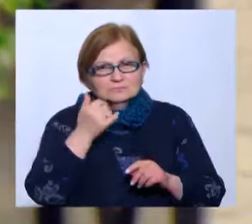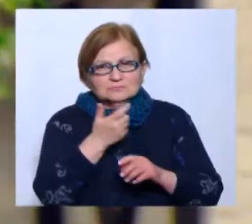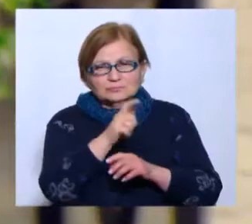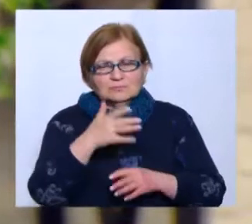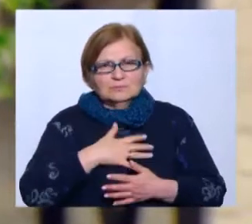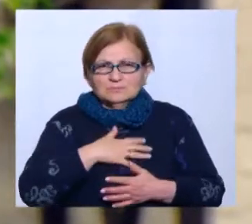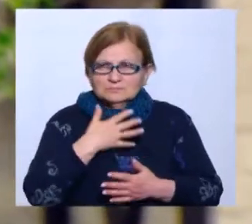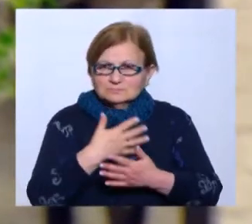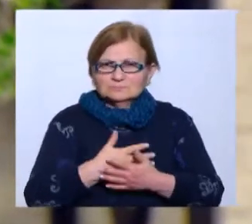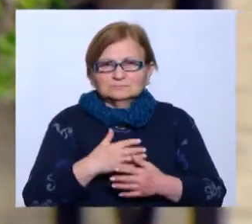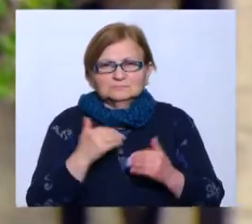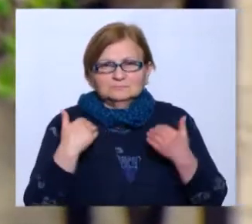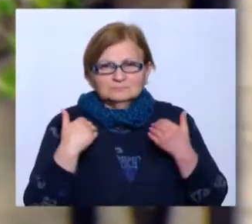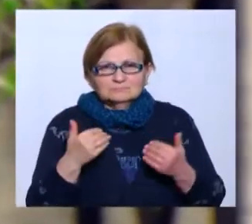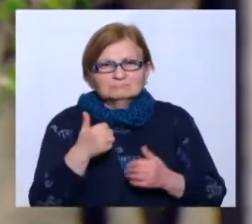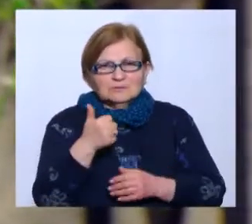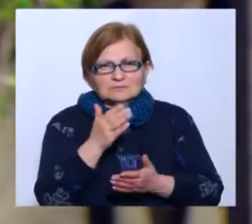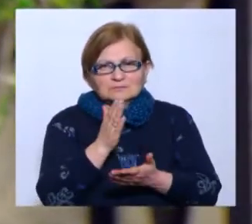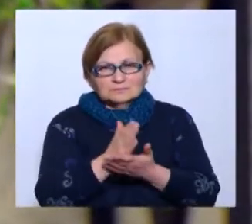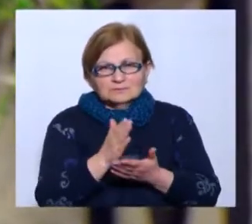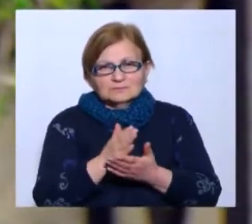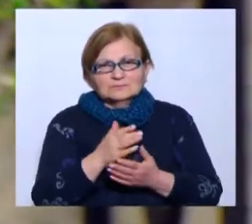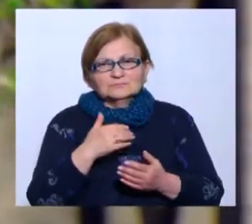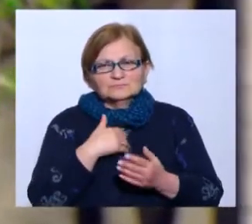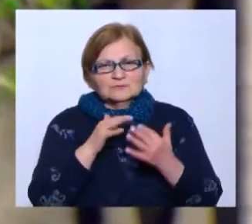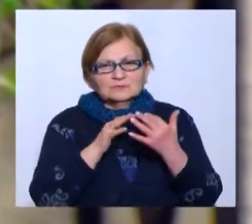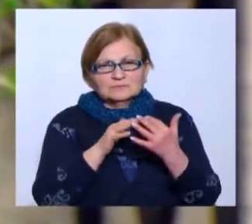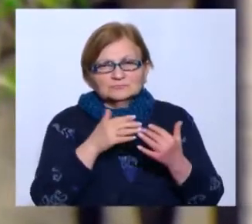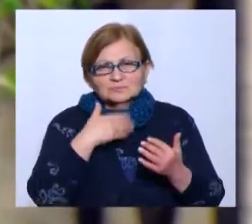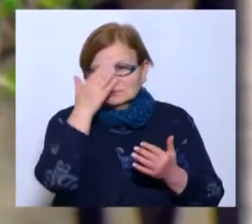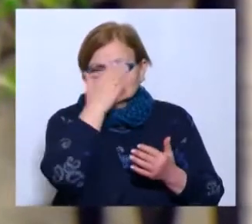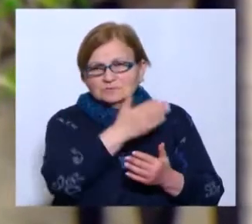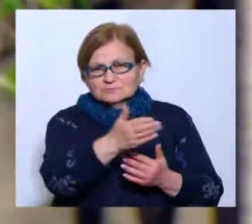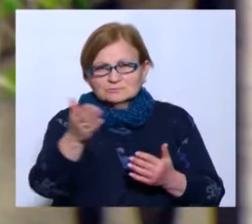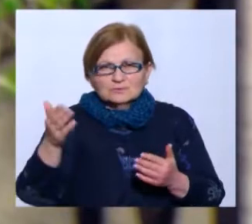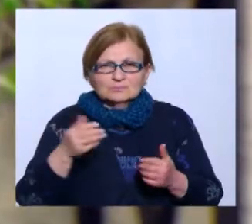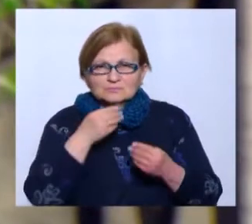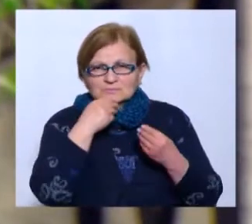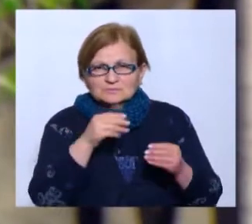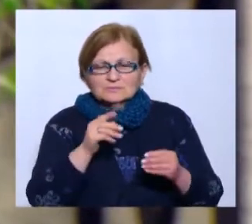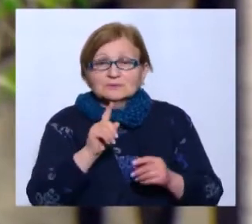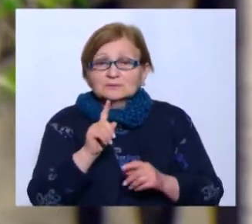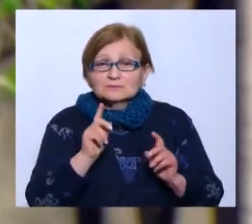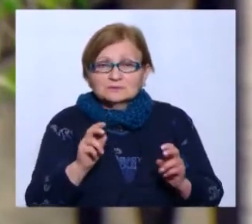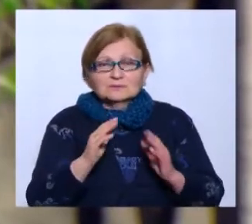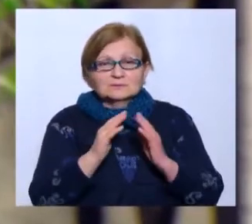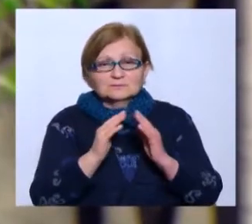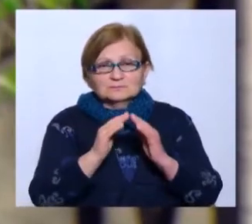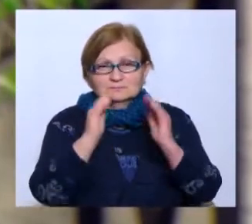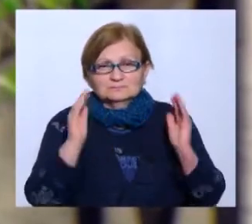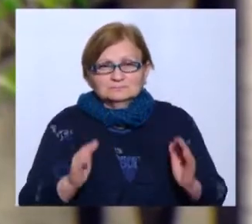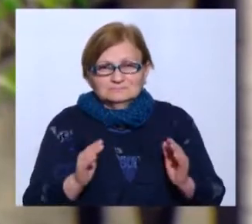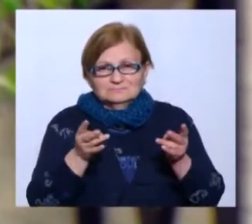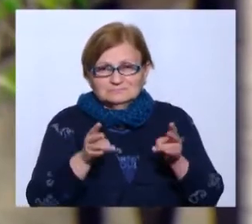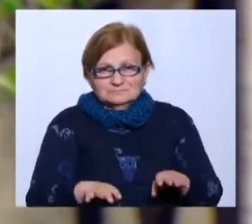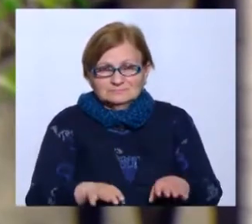ომახიანეთ თქვენს უფროსებთან ერთად იბრძვით ჩვენი საზოგადოების კეთილდღეობისათვის. რით? შინ დარჩენით.